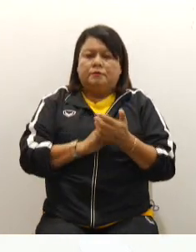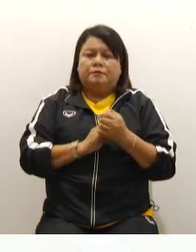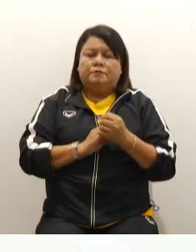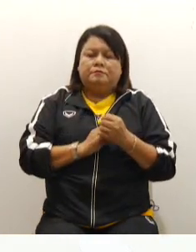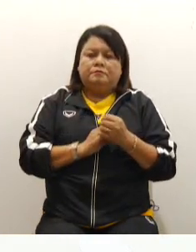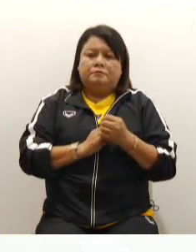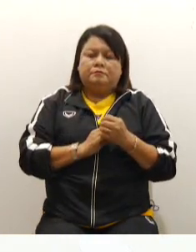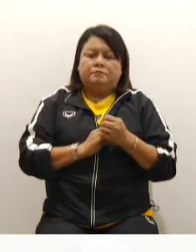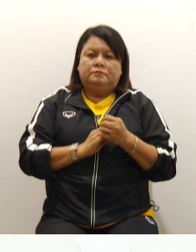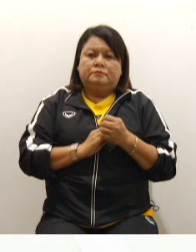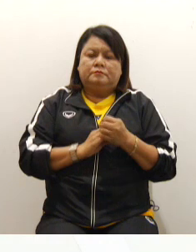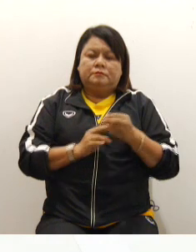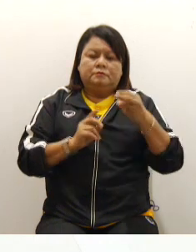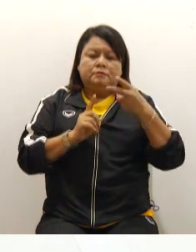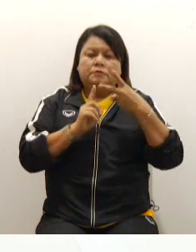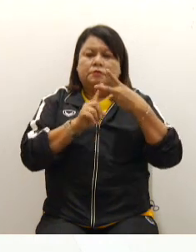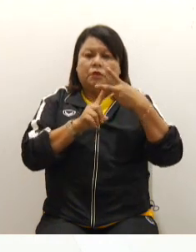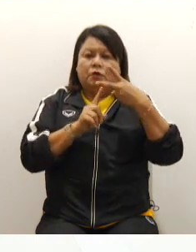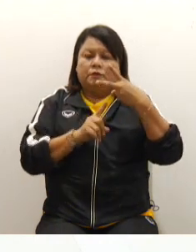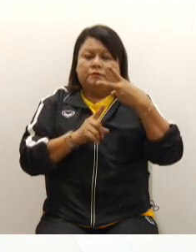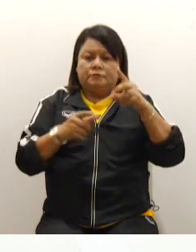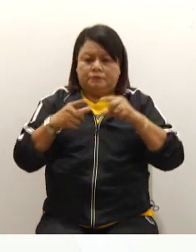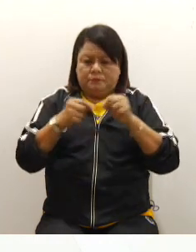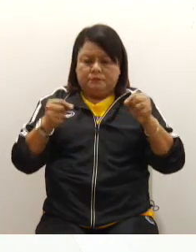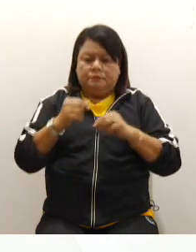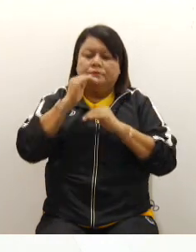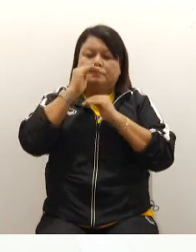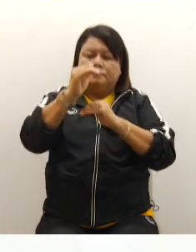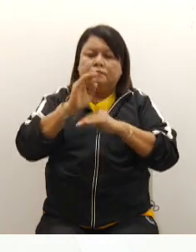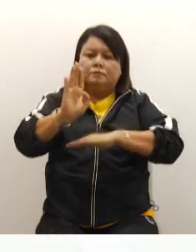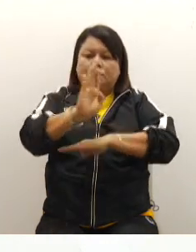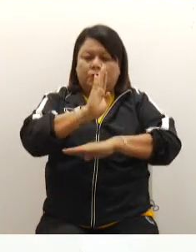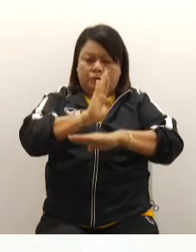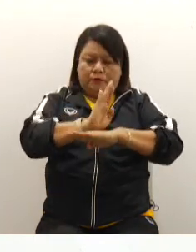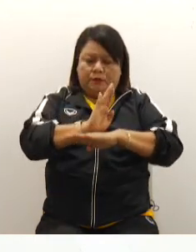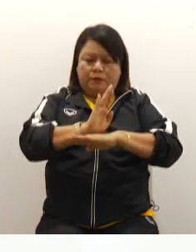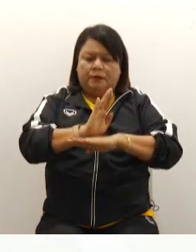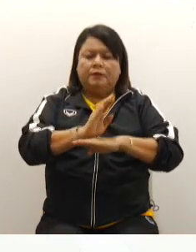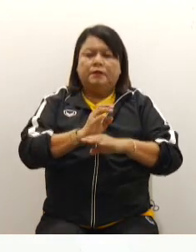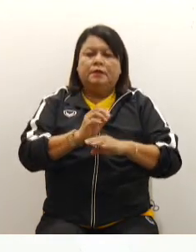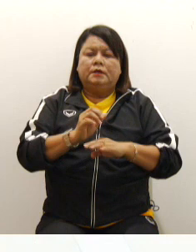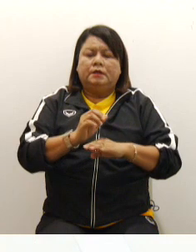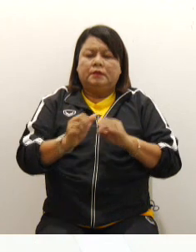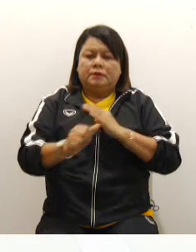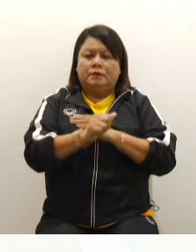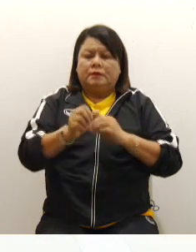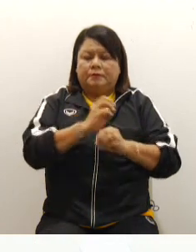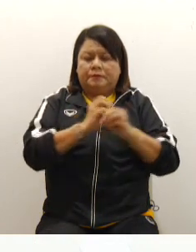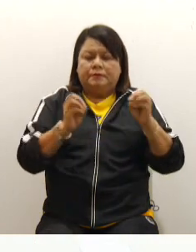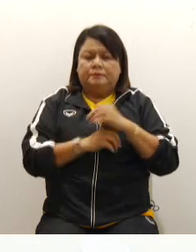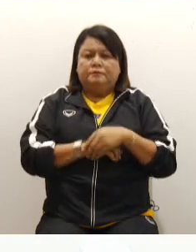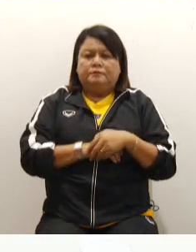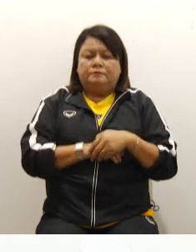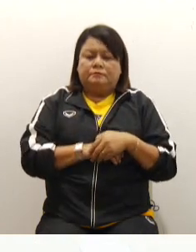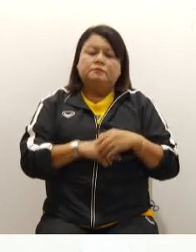มีหรือเกิดขึ้นนะครับอันที่2ก็คือเรื่องของกำหนดบริเวณเซฟตี้โซนนะครับคำว่าเซฟตี้โซนหมายถึงว่า